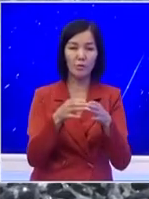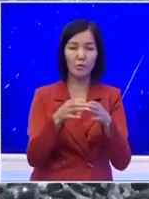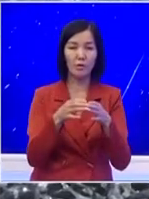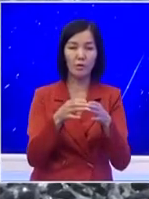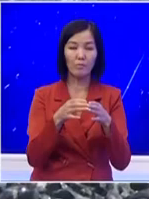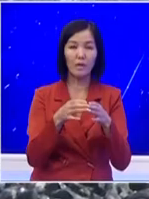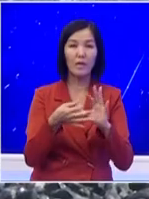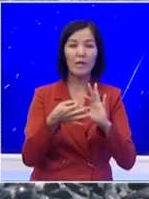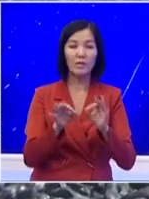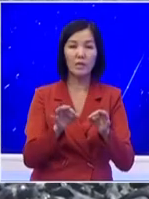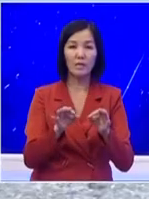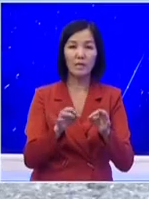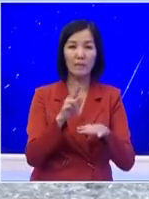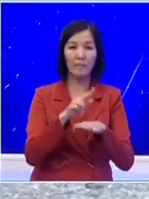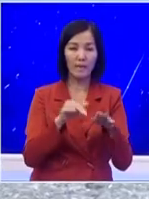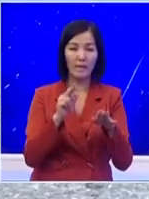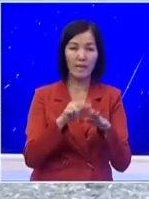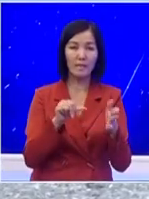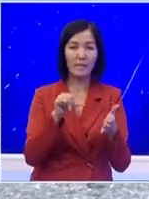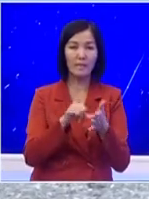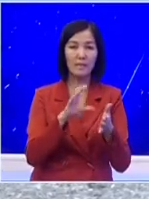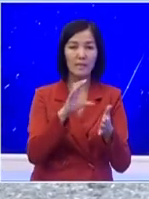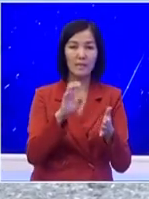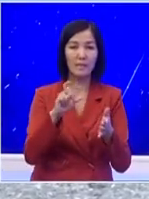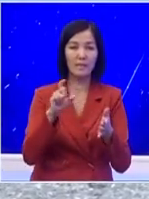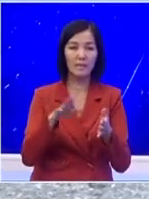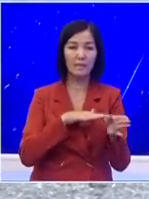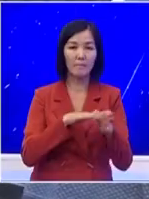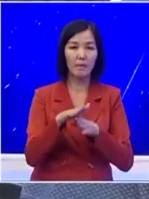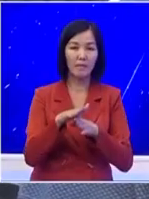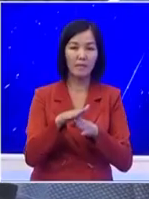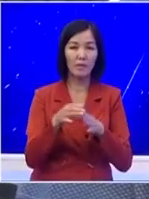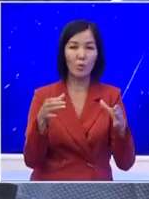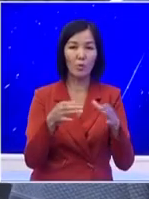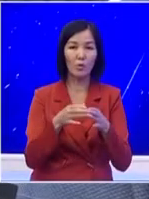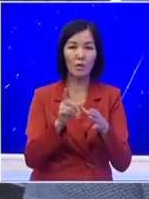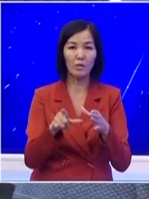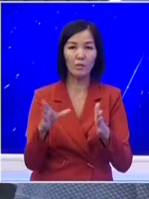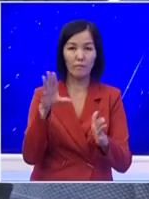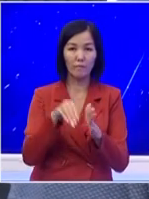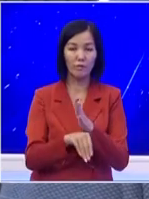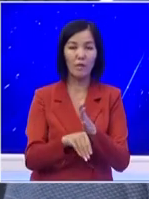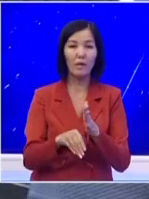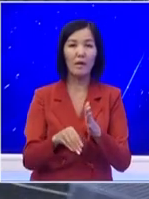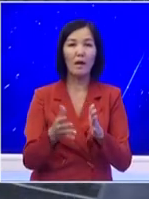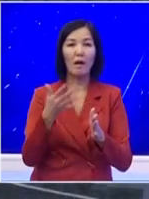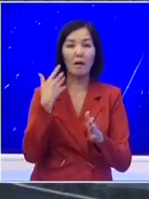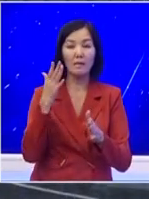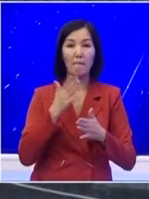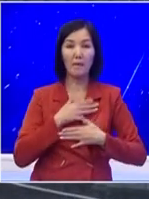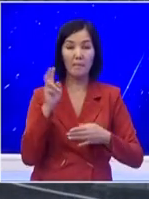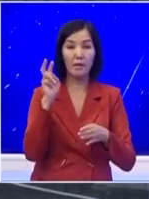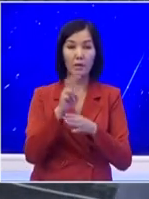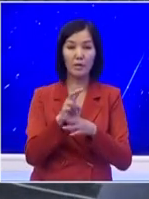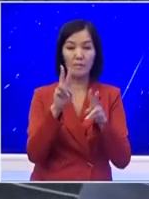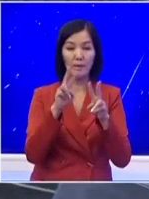ее состав входит полицейская служба, представители СЭС и местной исполнительной власти. Дело в том, что мы, когда приезжаем, вот мониторинговая группа,